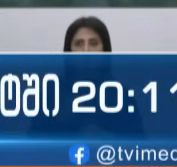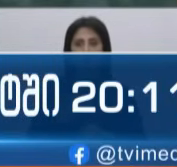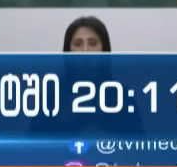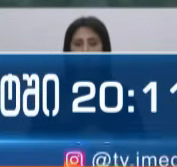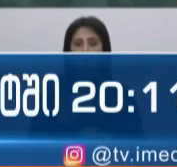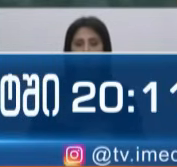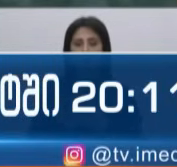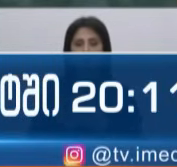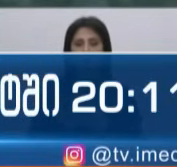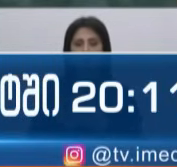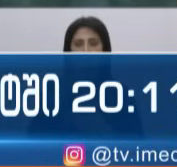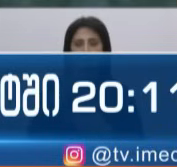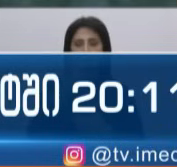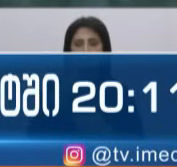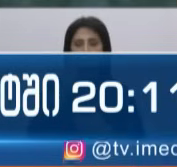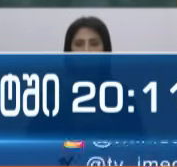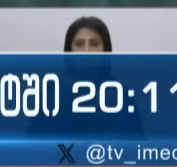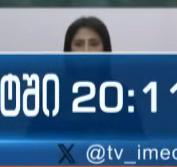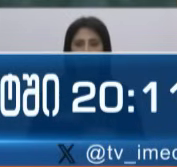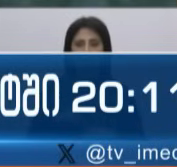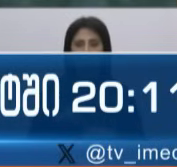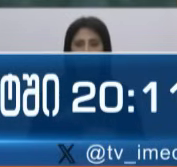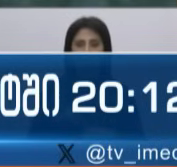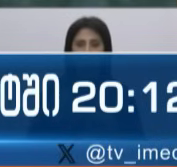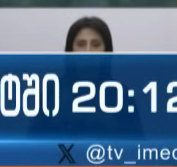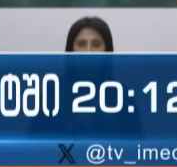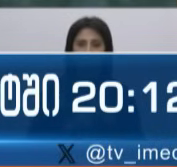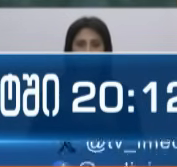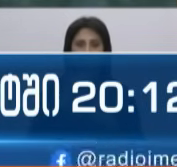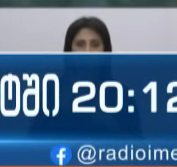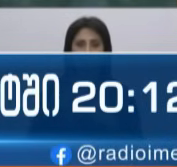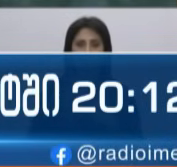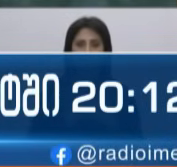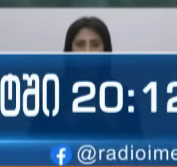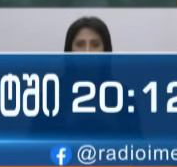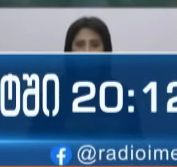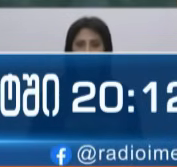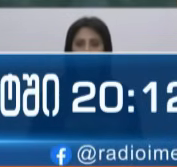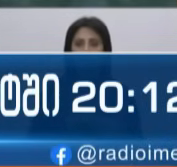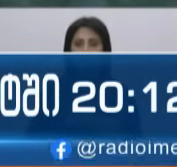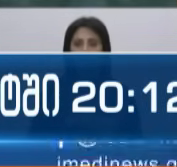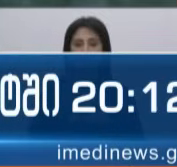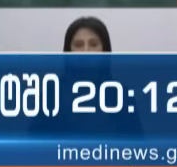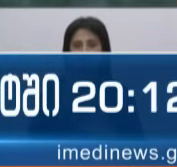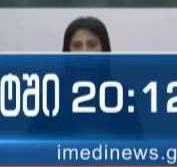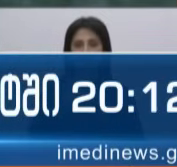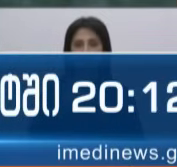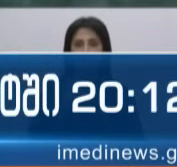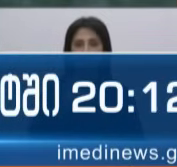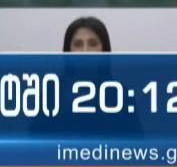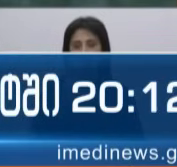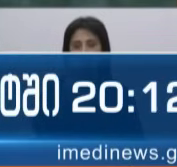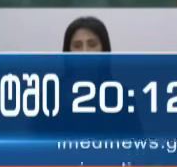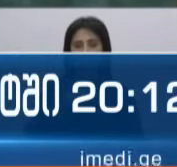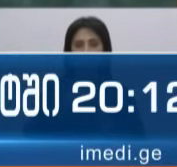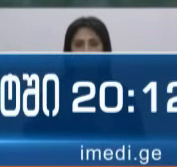რამაც ევროკავშირის პოლიტიკური გადაწყვეტილებას დაუდო პოლიტიკური საფუძველი. ამ ნაწილში ბატონო ირაკლი, მადლობა